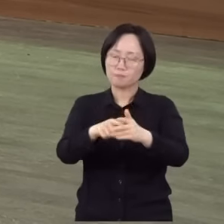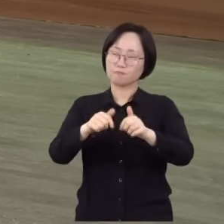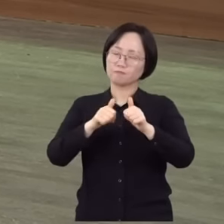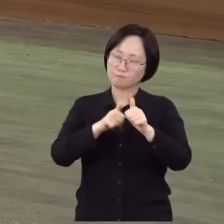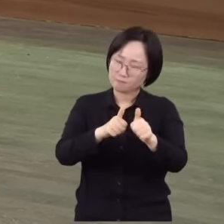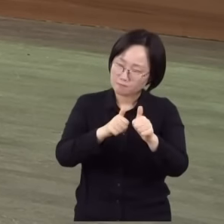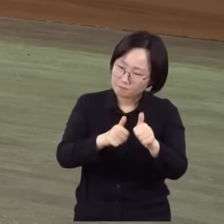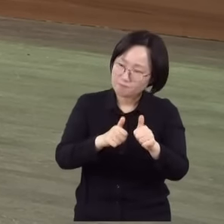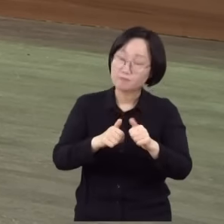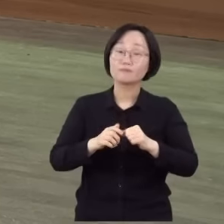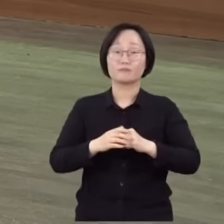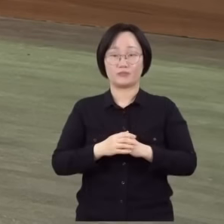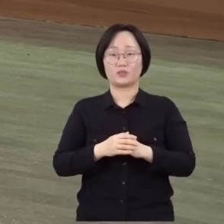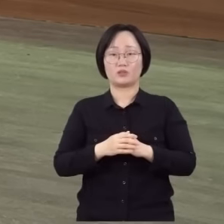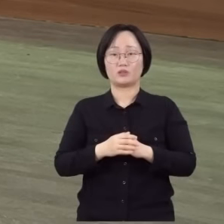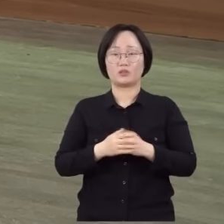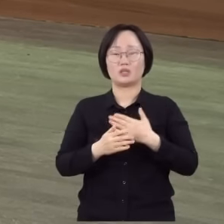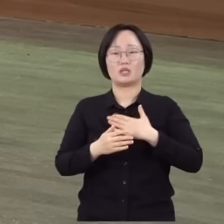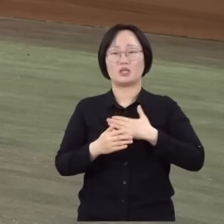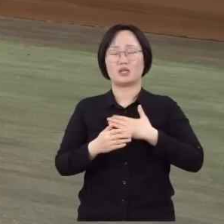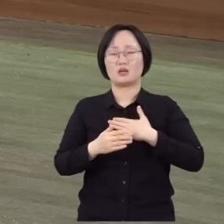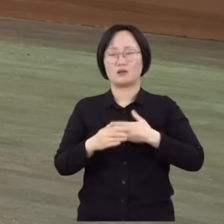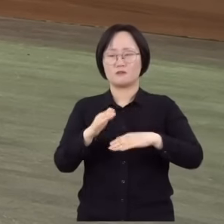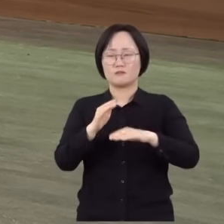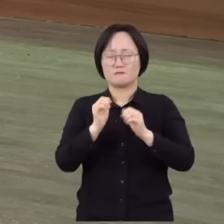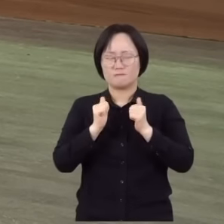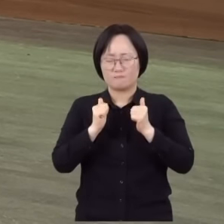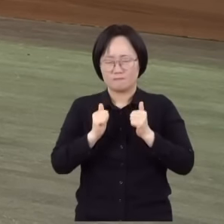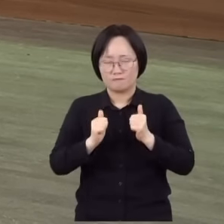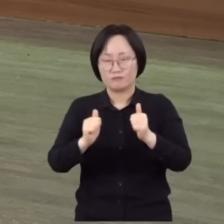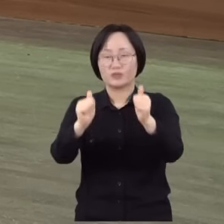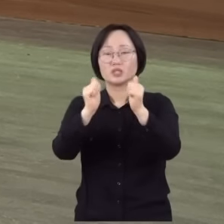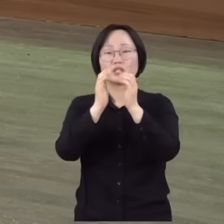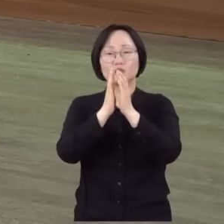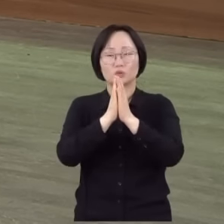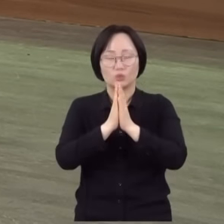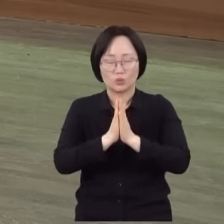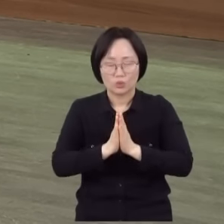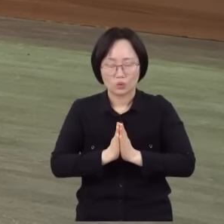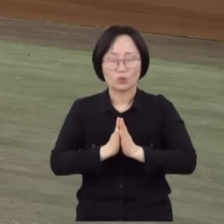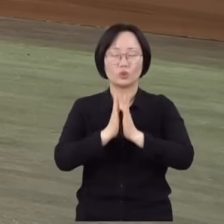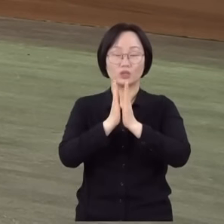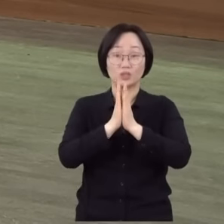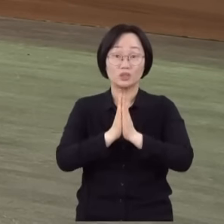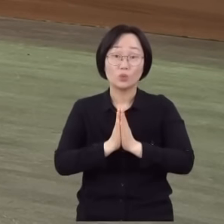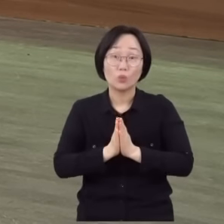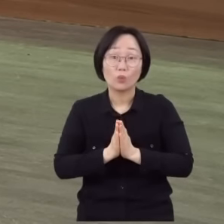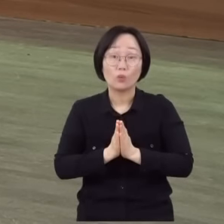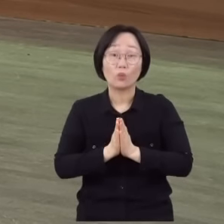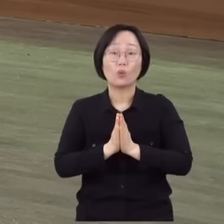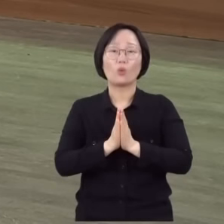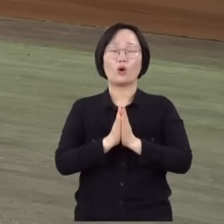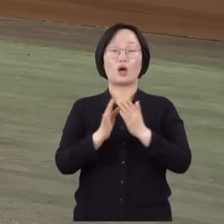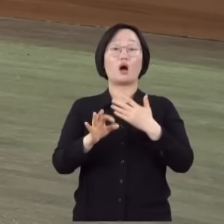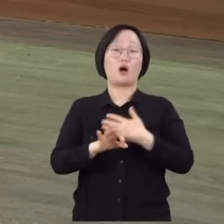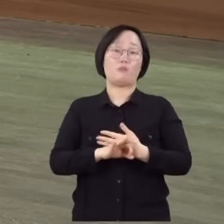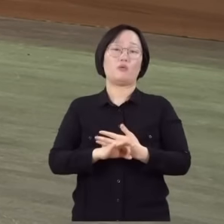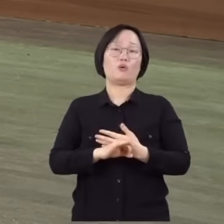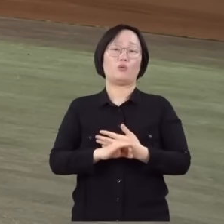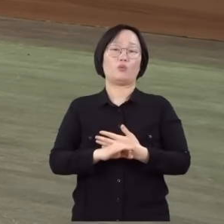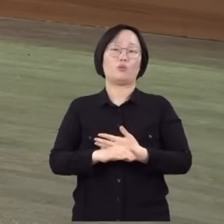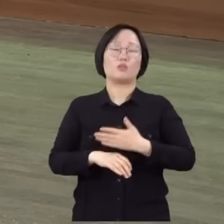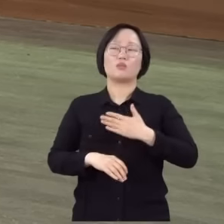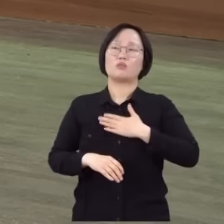기도하고 기도하고 기도하다 보면 알게 모르게 내가